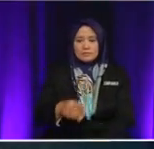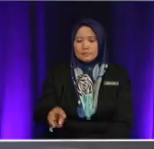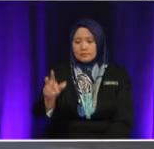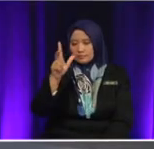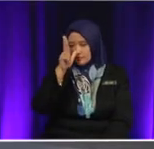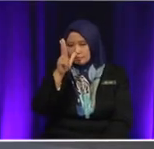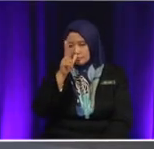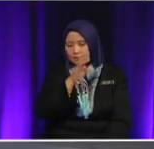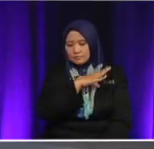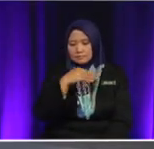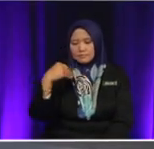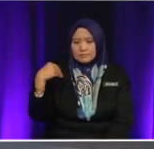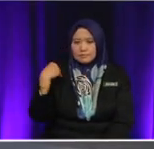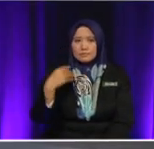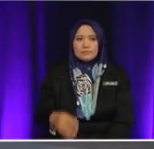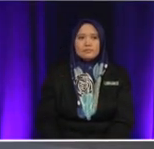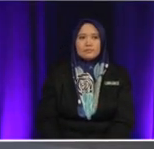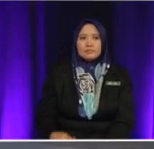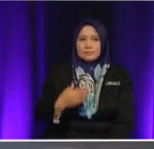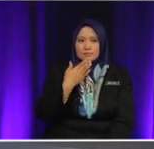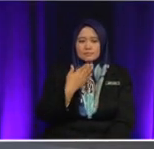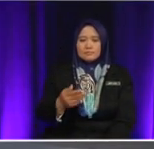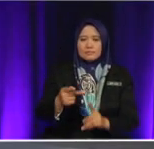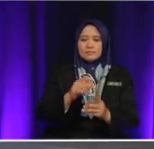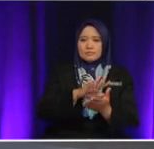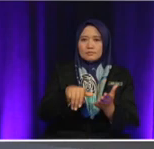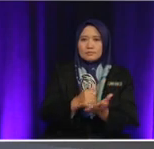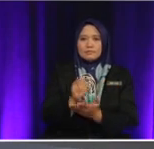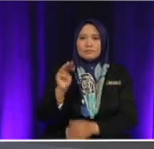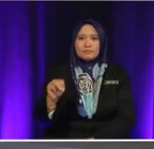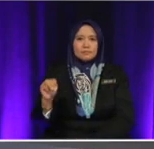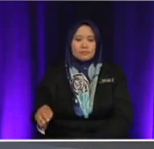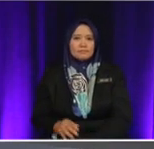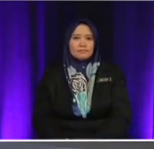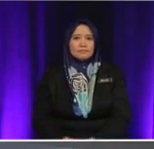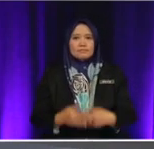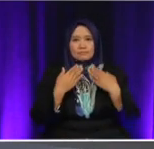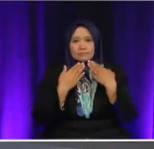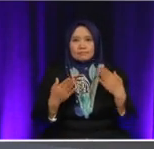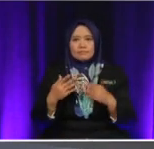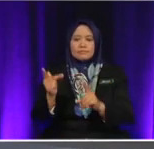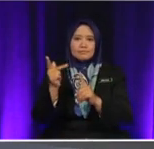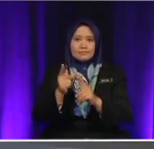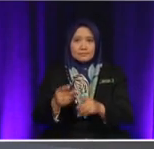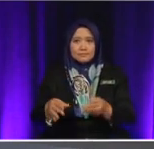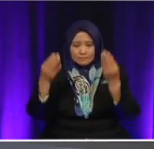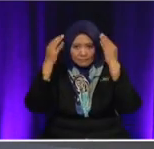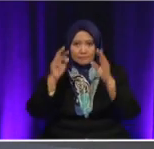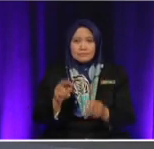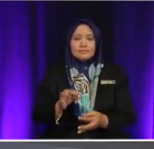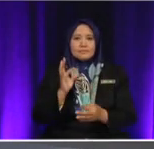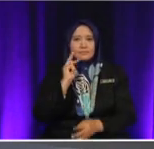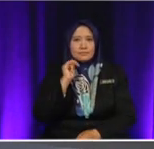sungguh cemerlang hari ini. Berikan tepukan untuk diri sendiri dulu. Tahniah semua. Okey, dan kita ingin ucapkan terima kasih juga kepada Cikgu Ilda selaku jurubahasa syarat